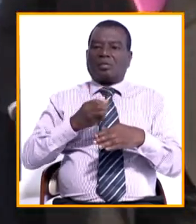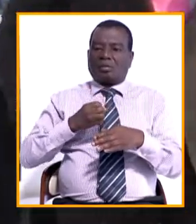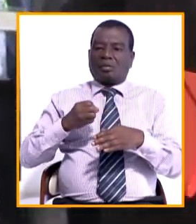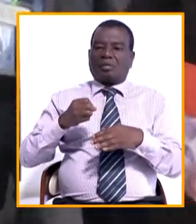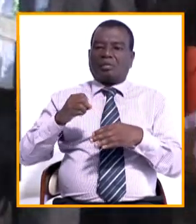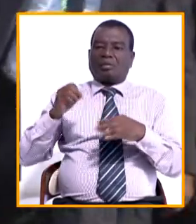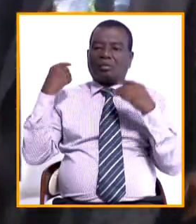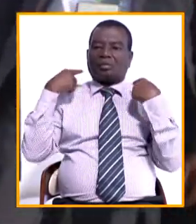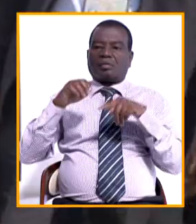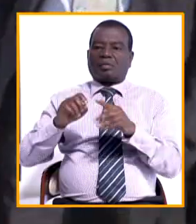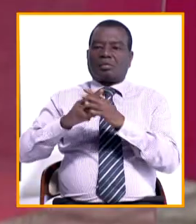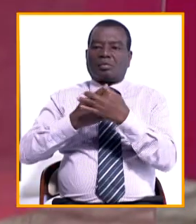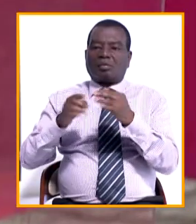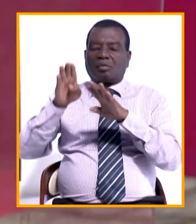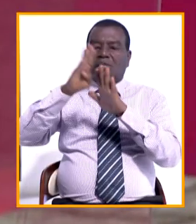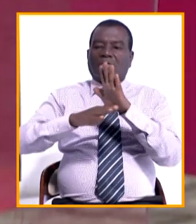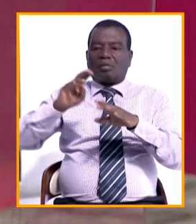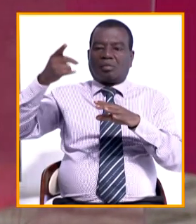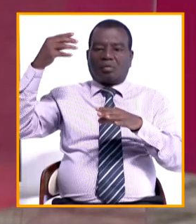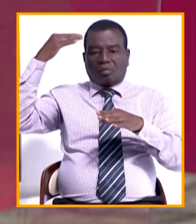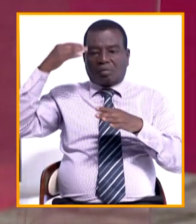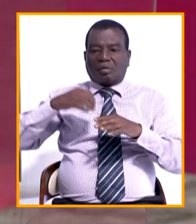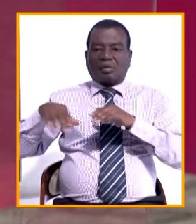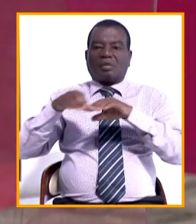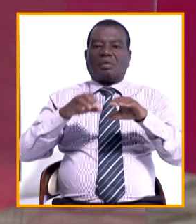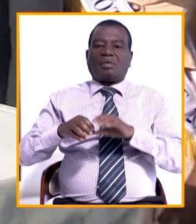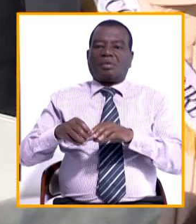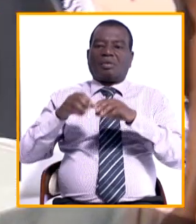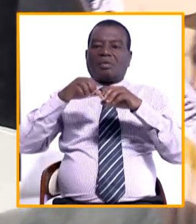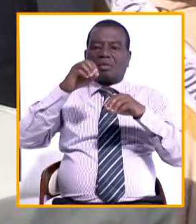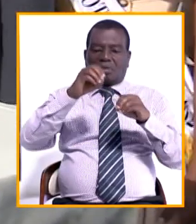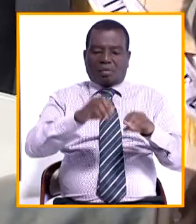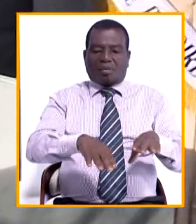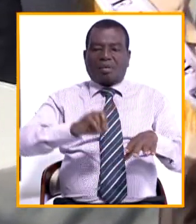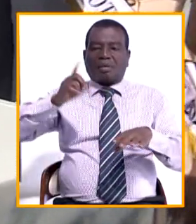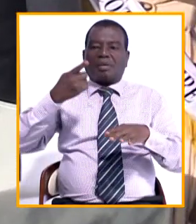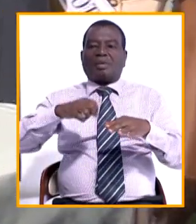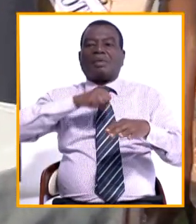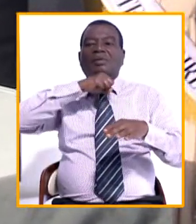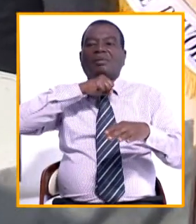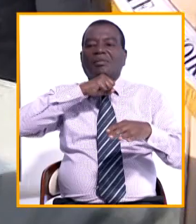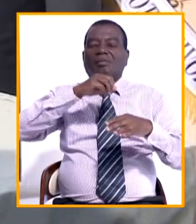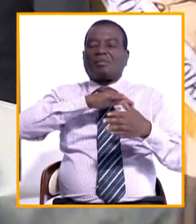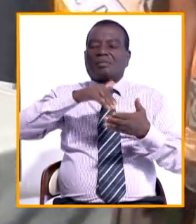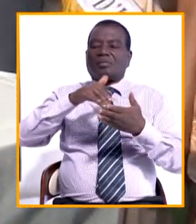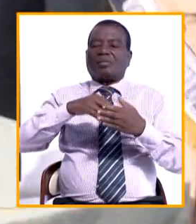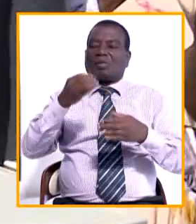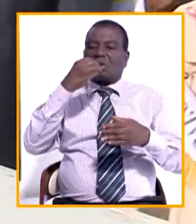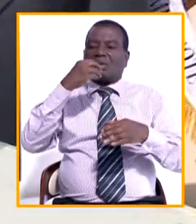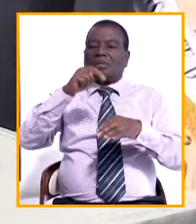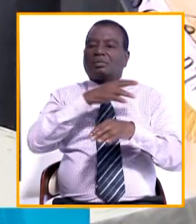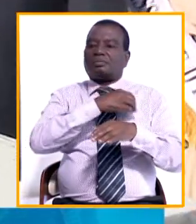ce lancement des activités d'Octobre Rose, le Premier ministre a procédé à la pose de la première pierre du centre de nutrition en cancérologie du